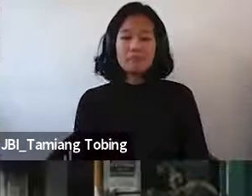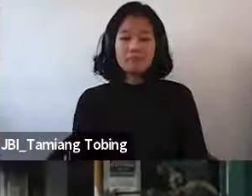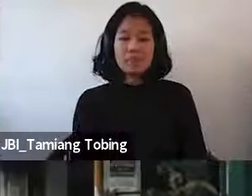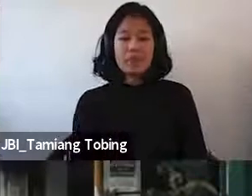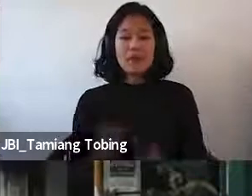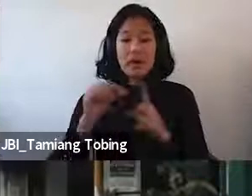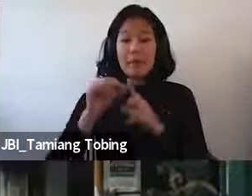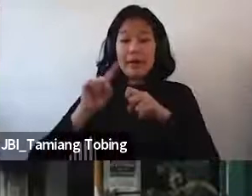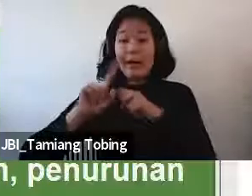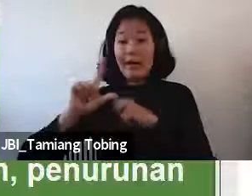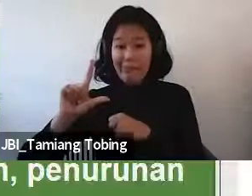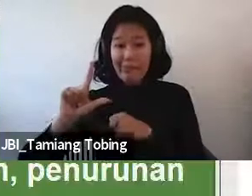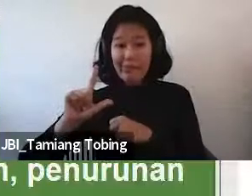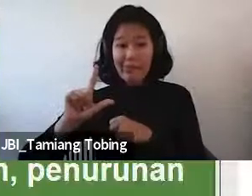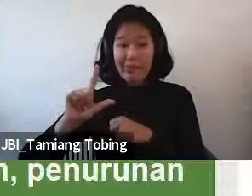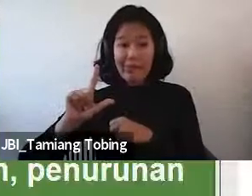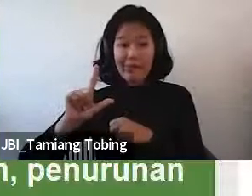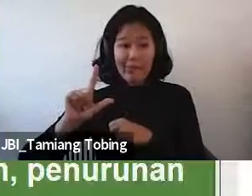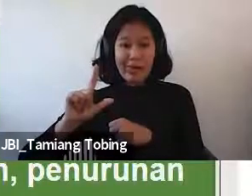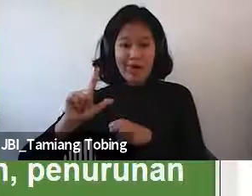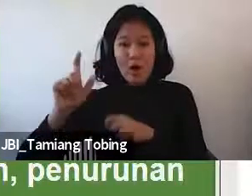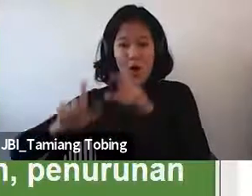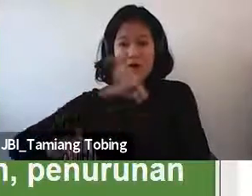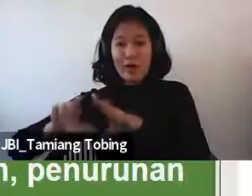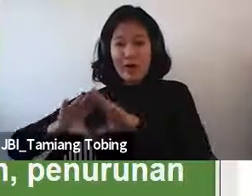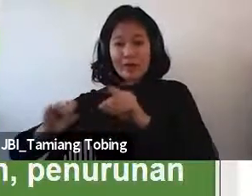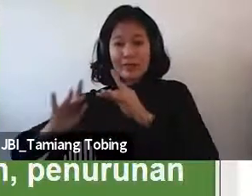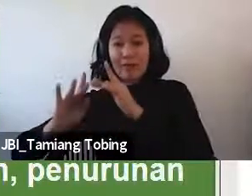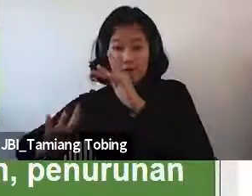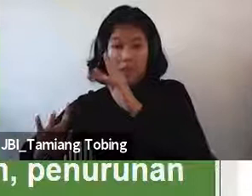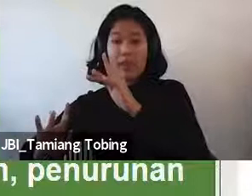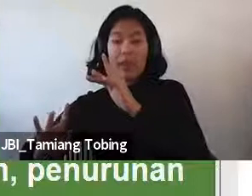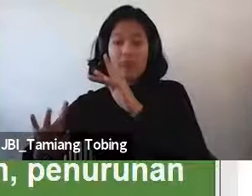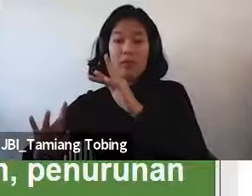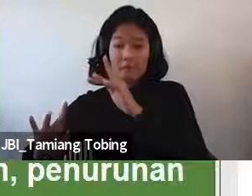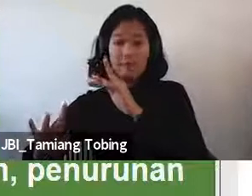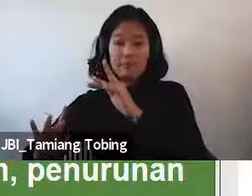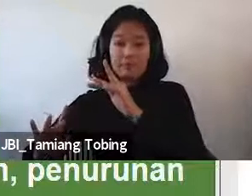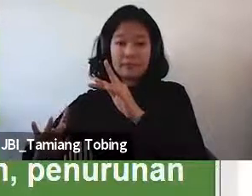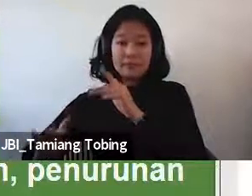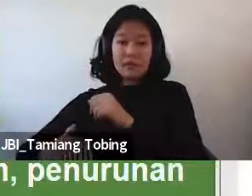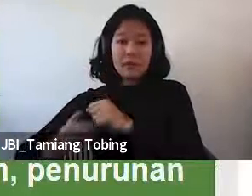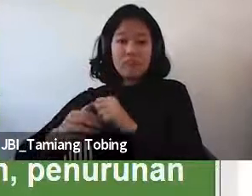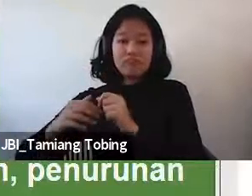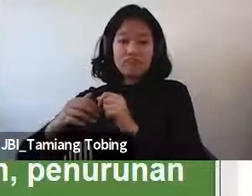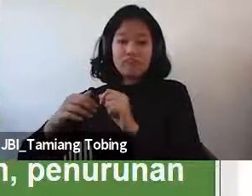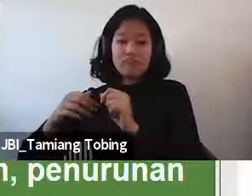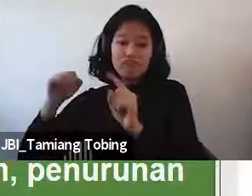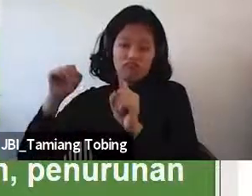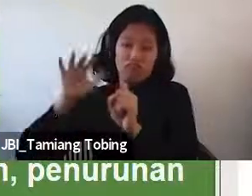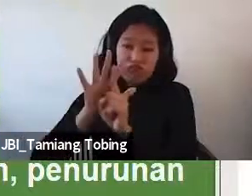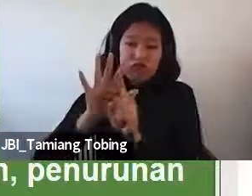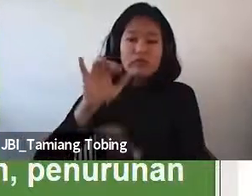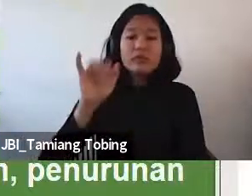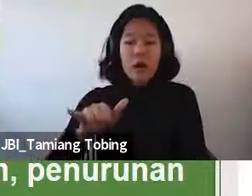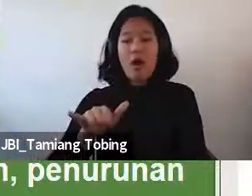PKL, para pekerja informal mengalami dampak ya, yang sudah mulai